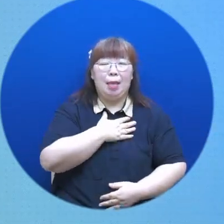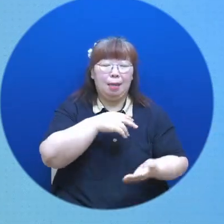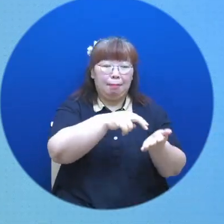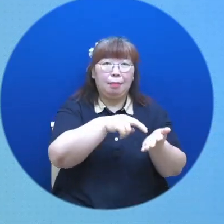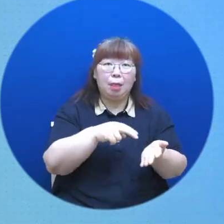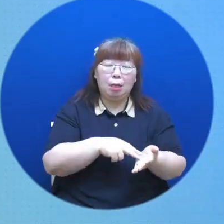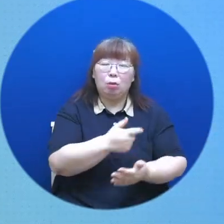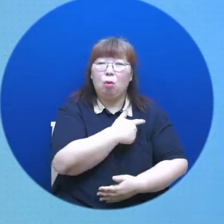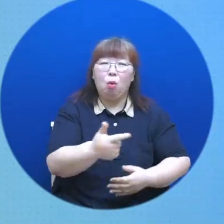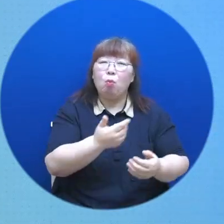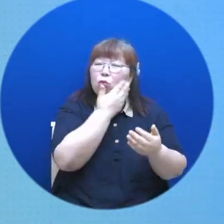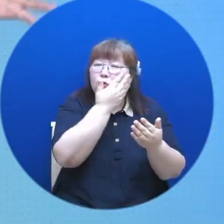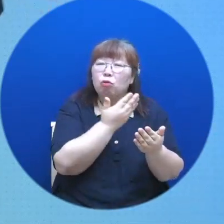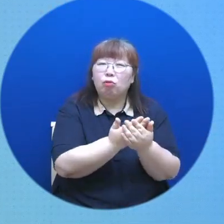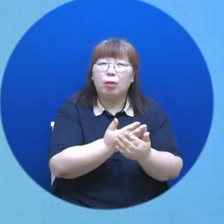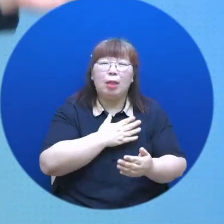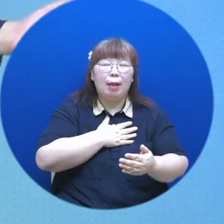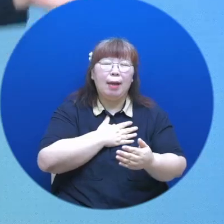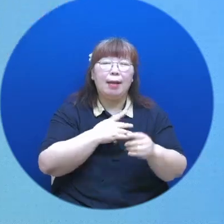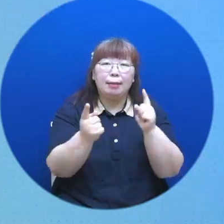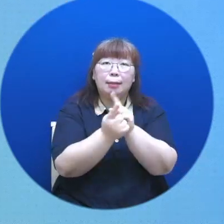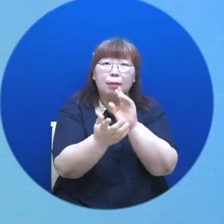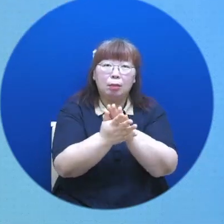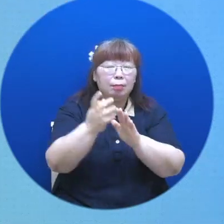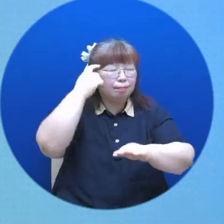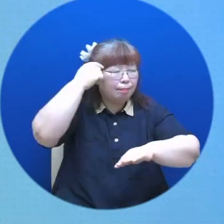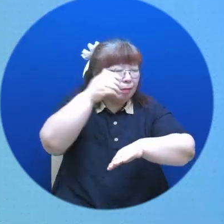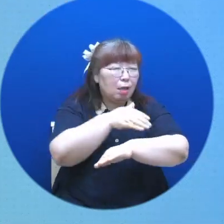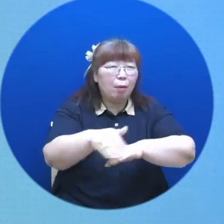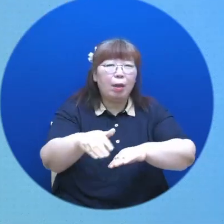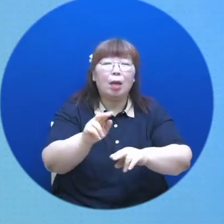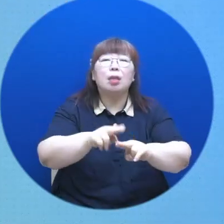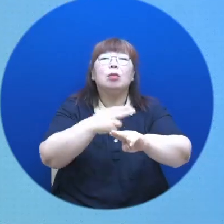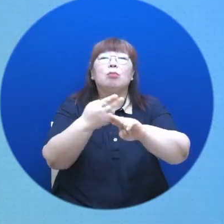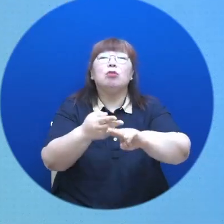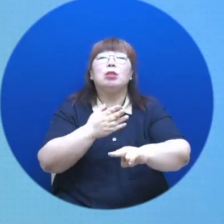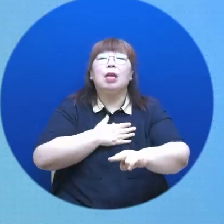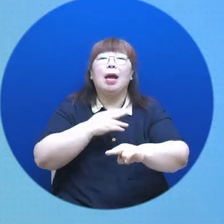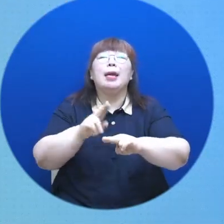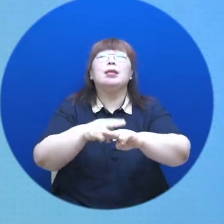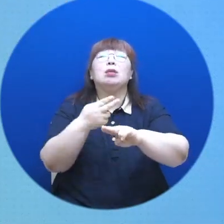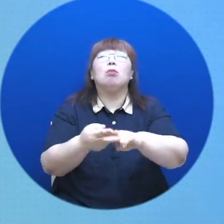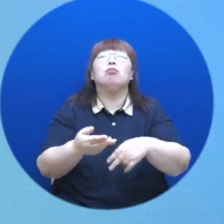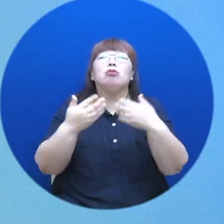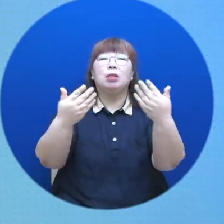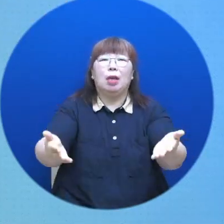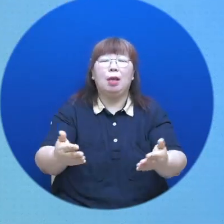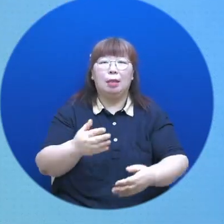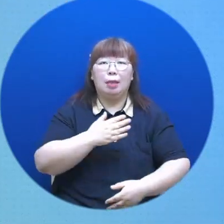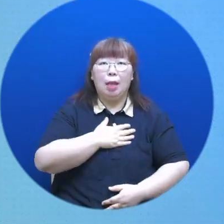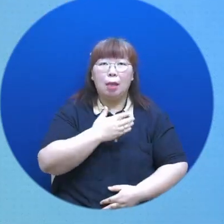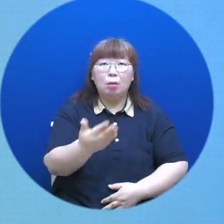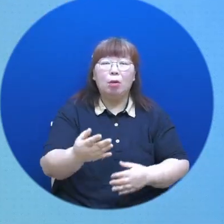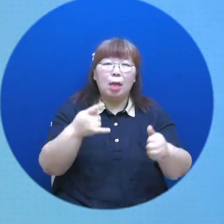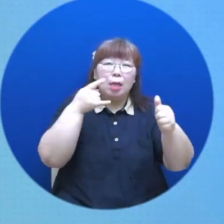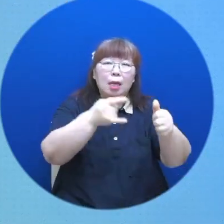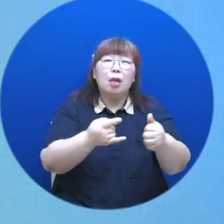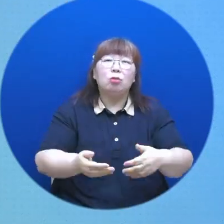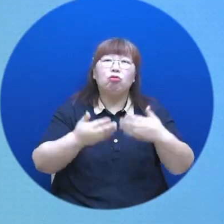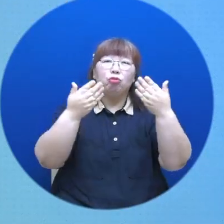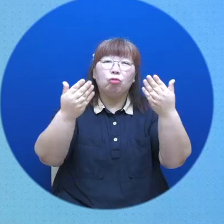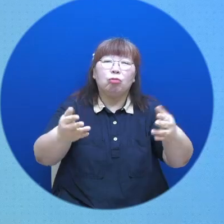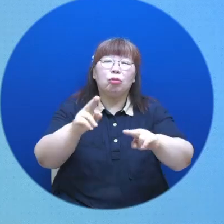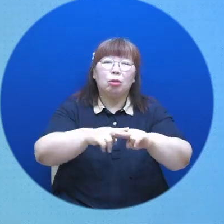소중한, 내가 친히 계획하여 너희에게 선물한 나의 선물이란다, 내가 너희에게 준 선물이라는